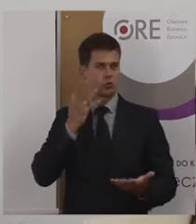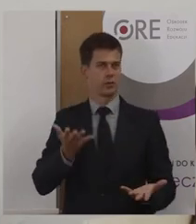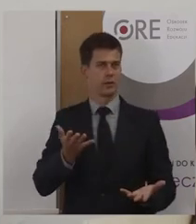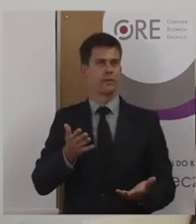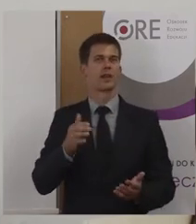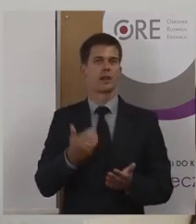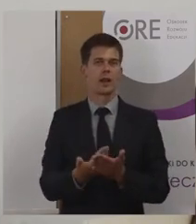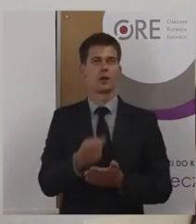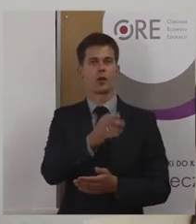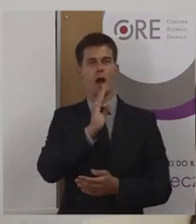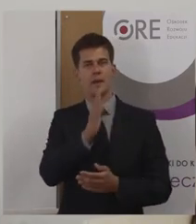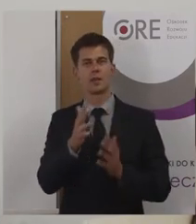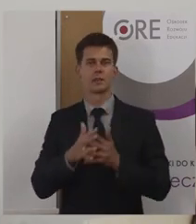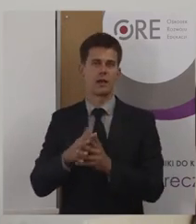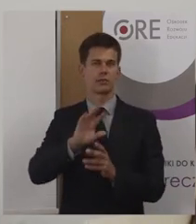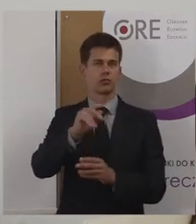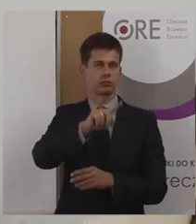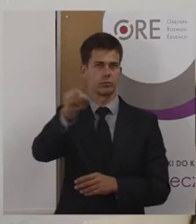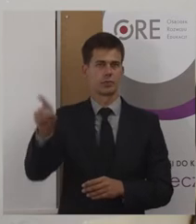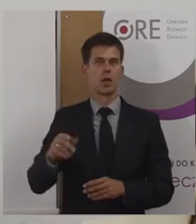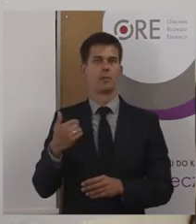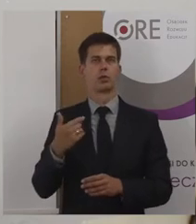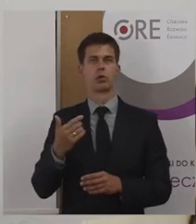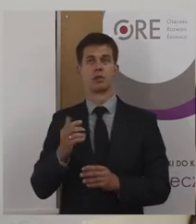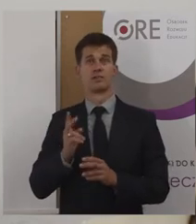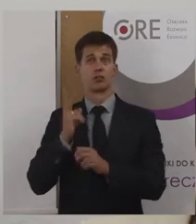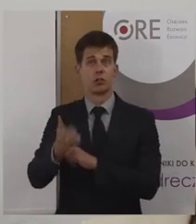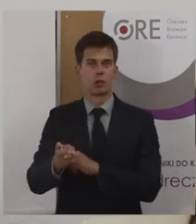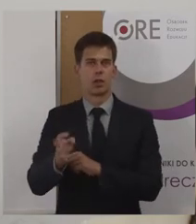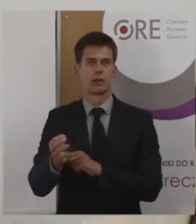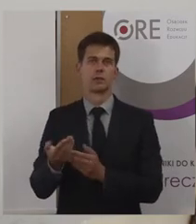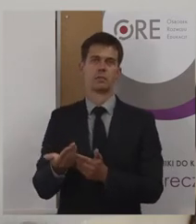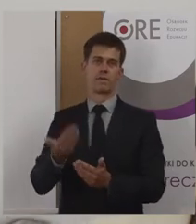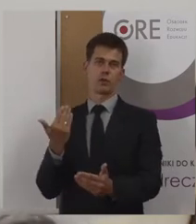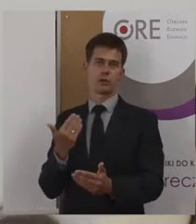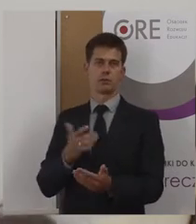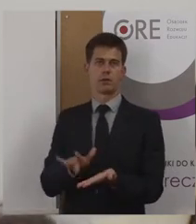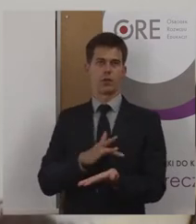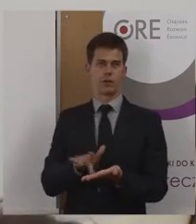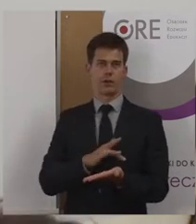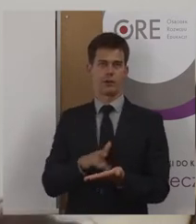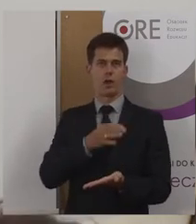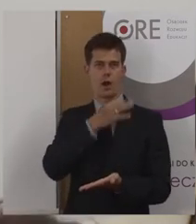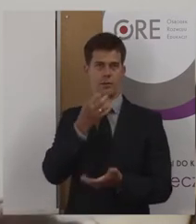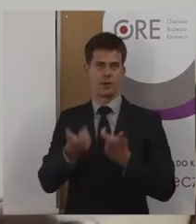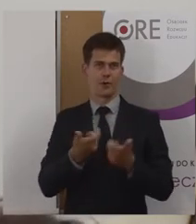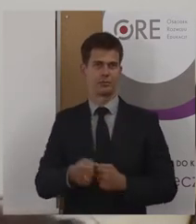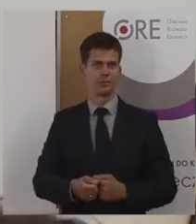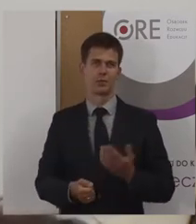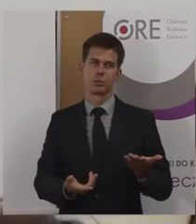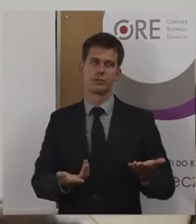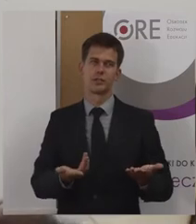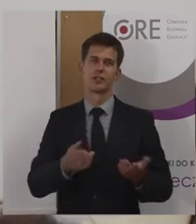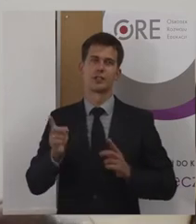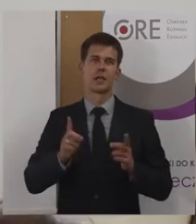mogą wydrukować, muszą być specjalnie do tego dostosowane i są różne techniki, które się nadają, różne techniki lepiej wychodzą do różnych